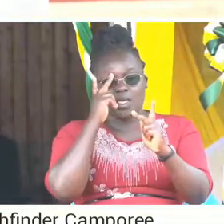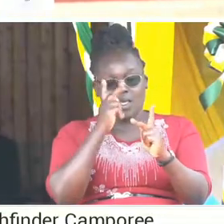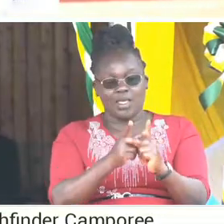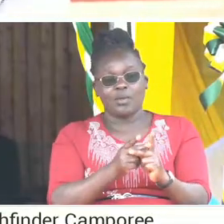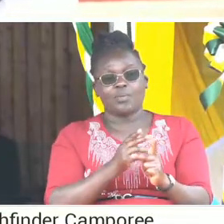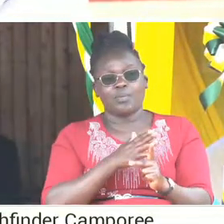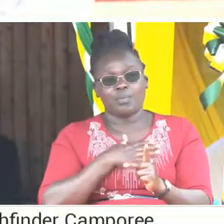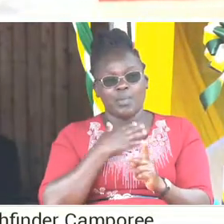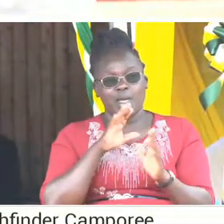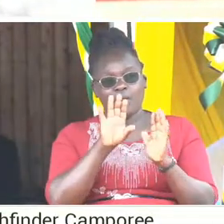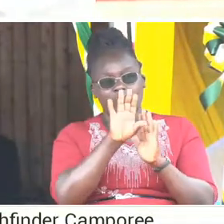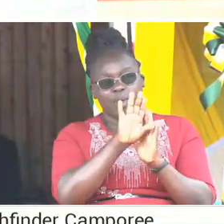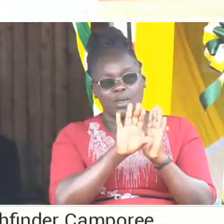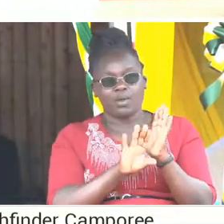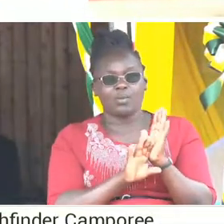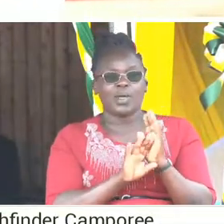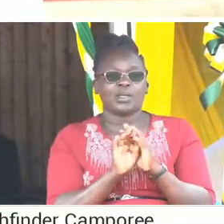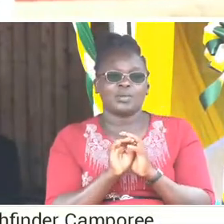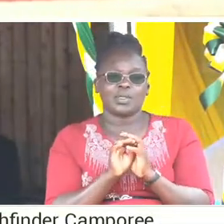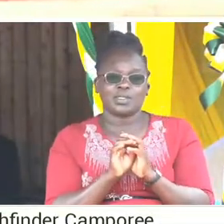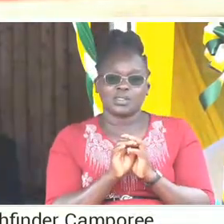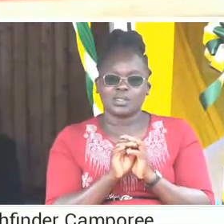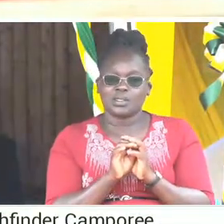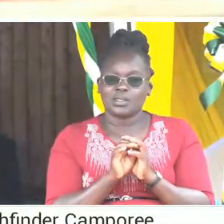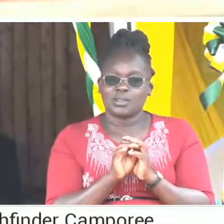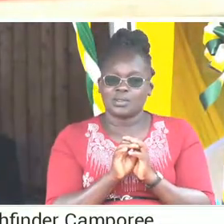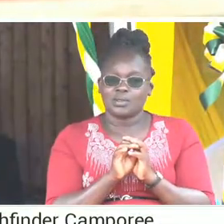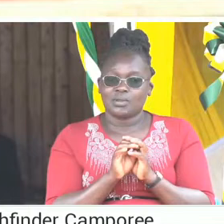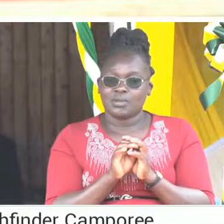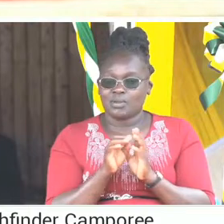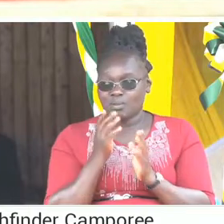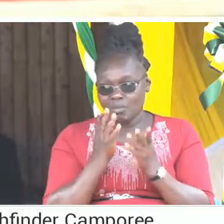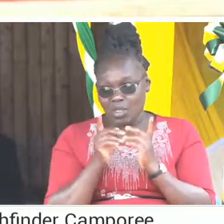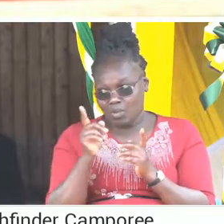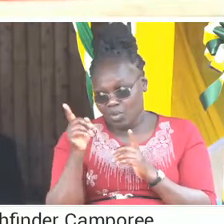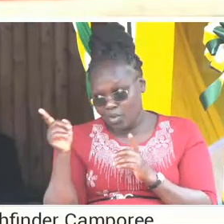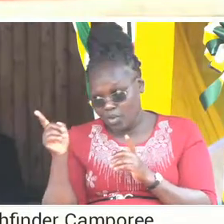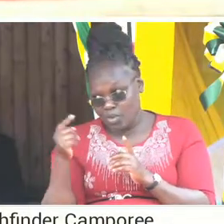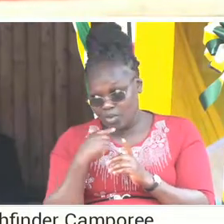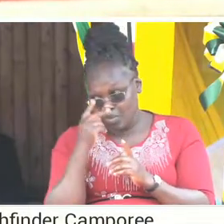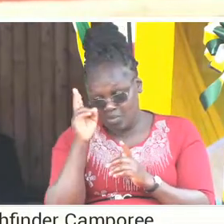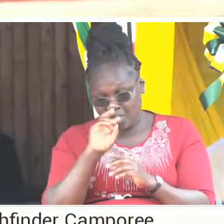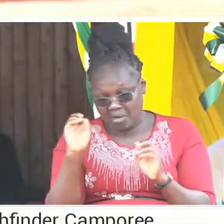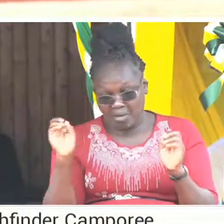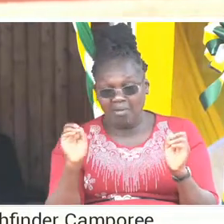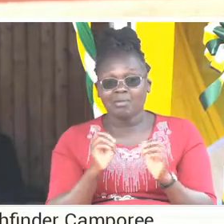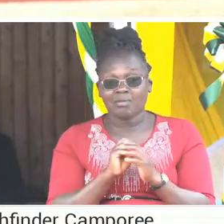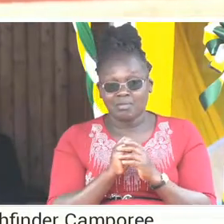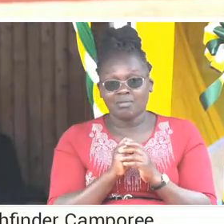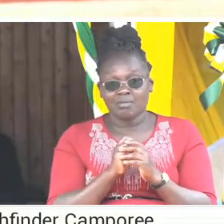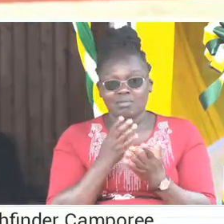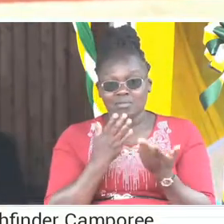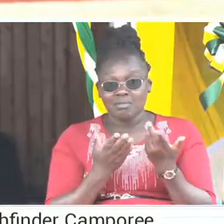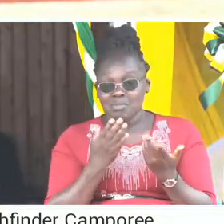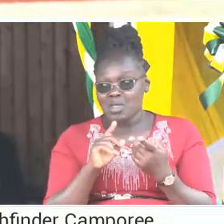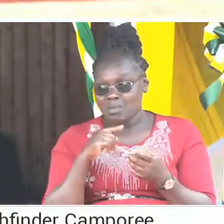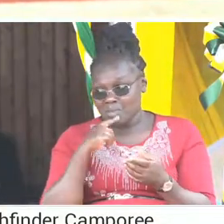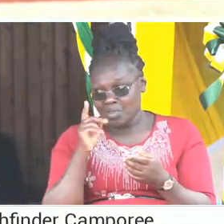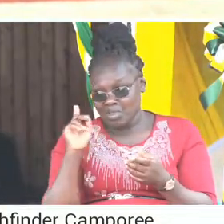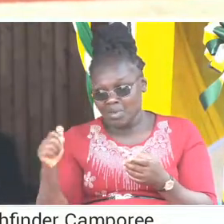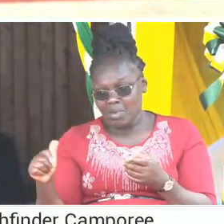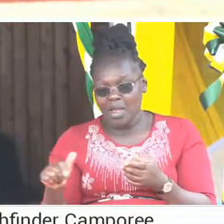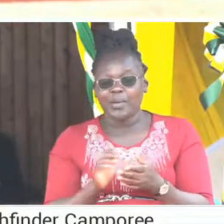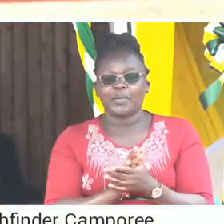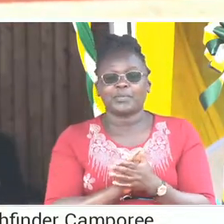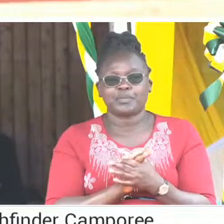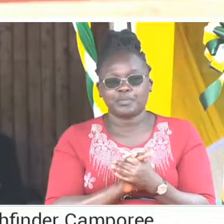keep my commandments. Najua wewe hujasema, na baba yako ni chief. Inajua utanishitaki